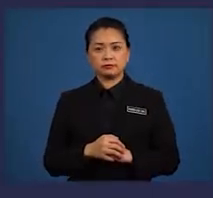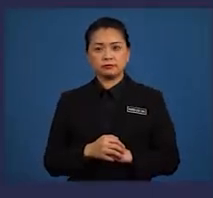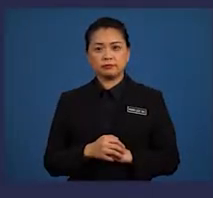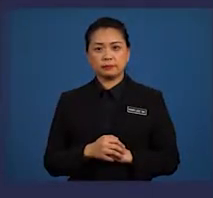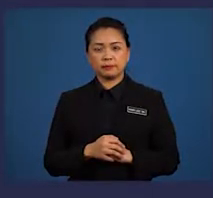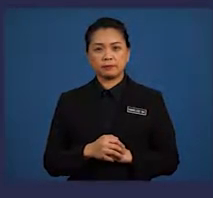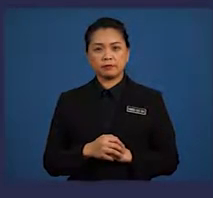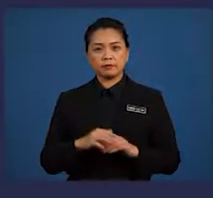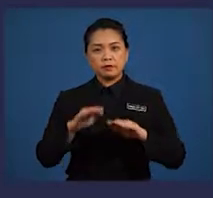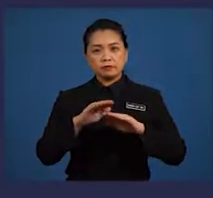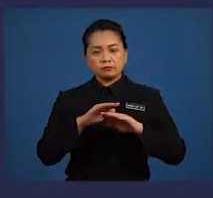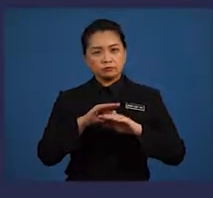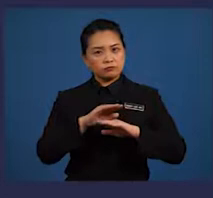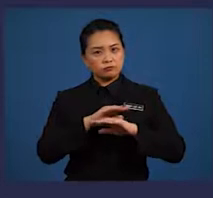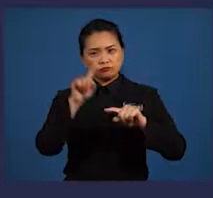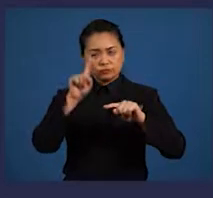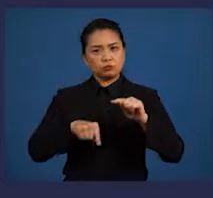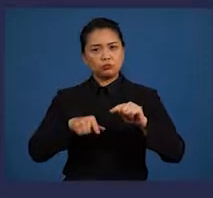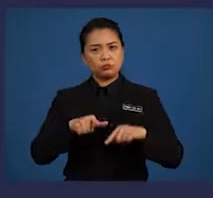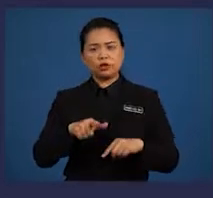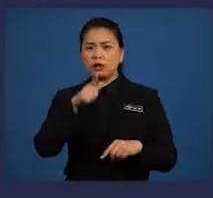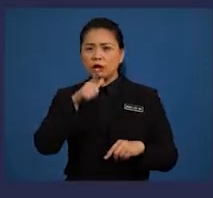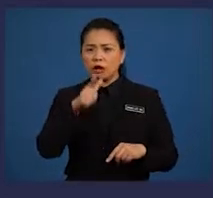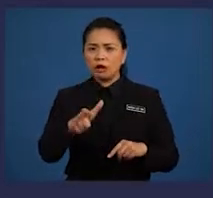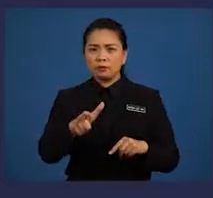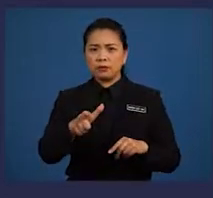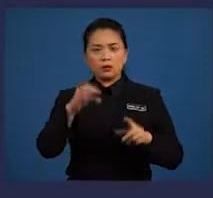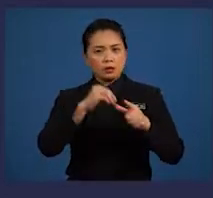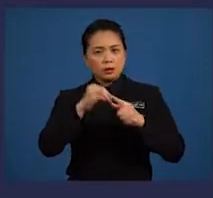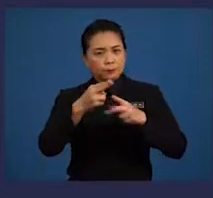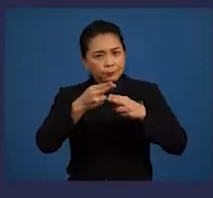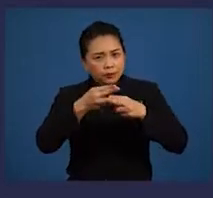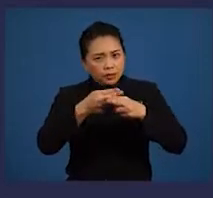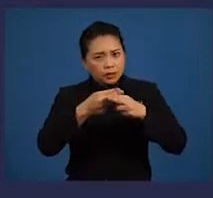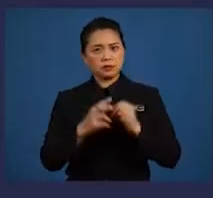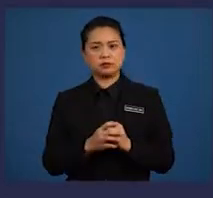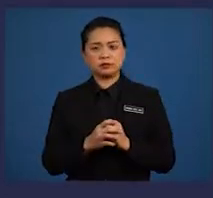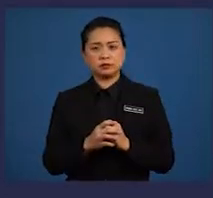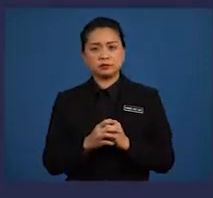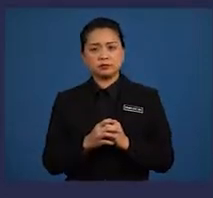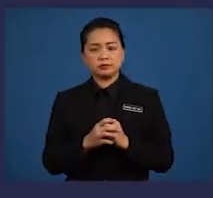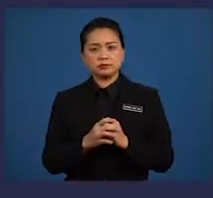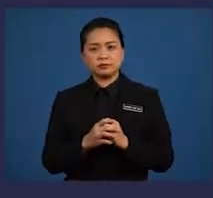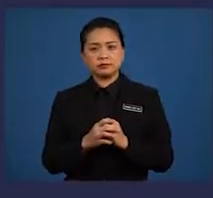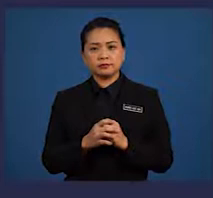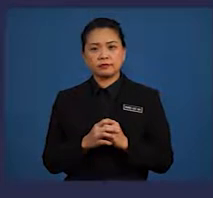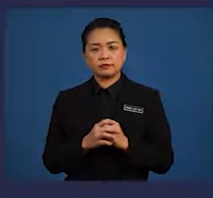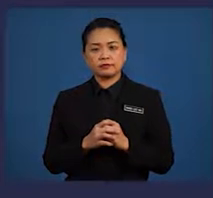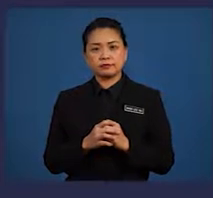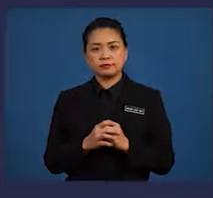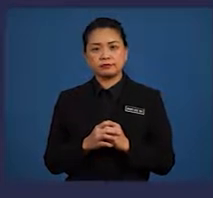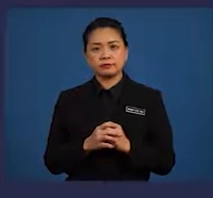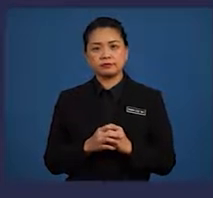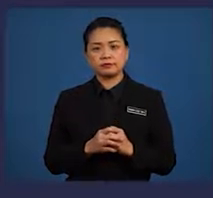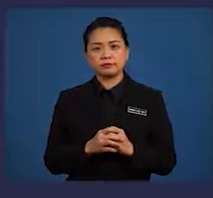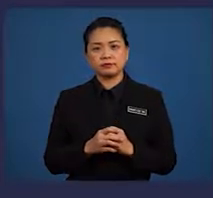tidak terlalu lama atau pendek juga turut memainkan peranan dalam penggunaan audio dalam